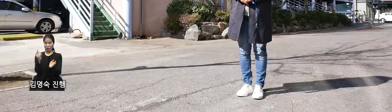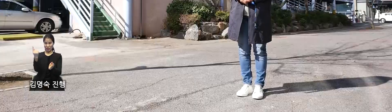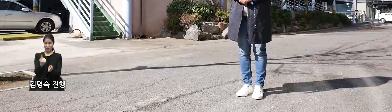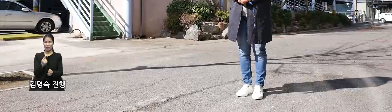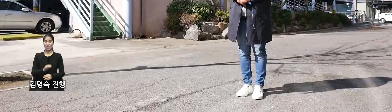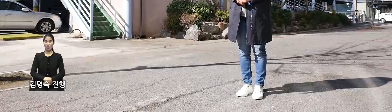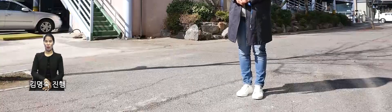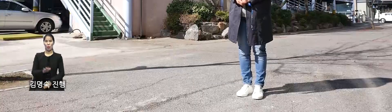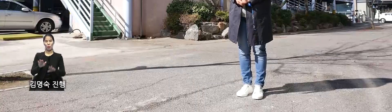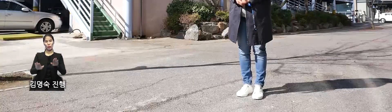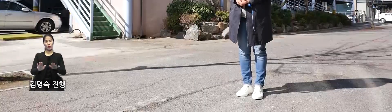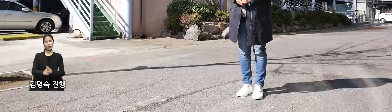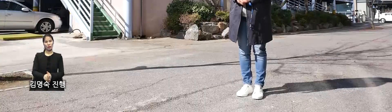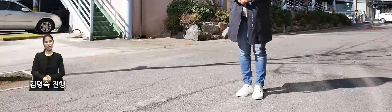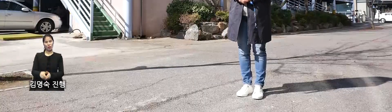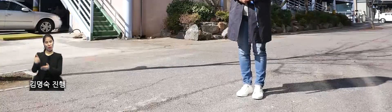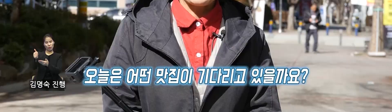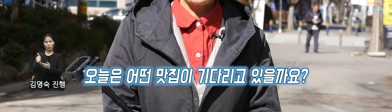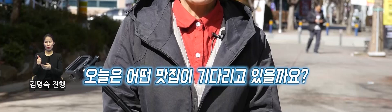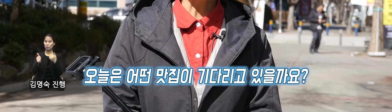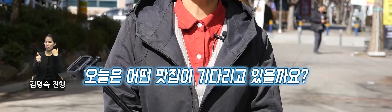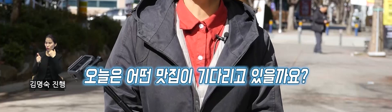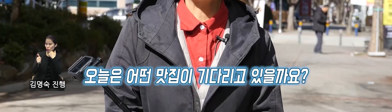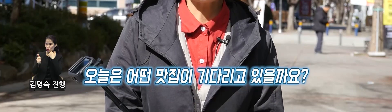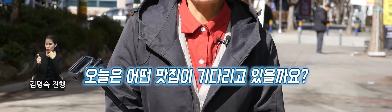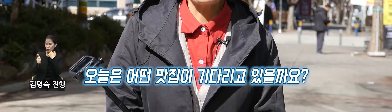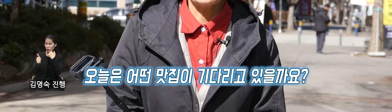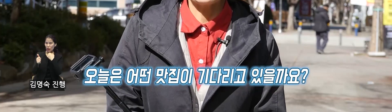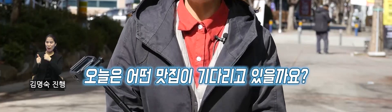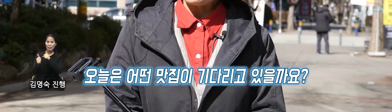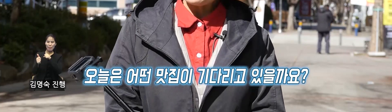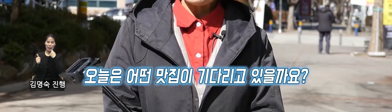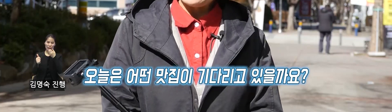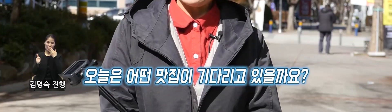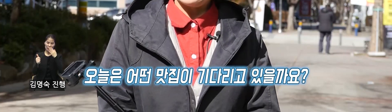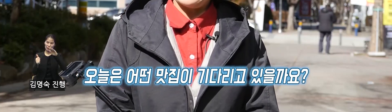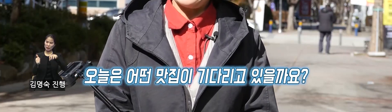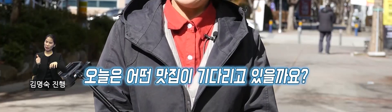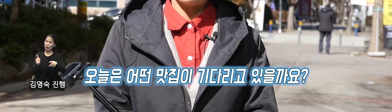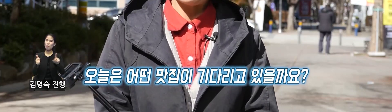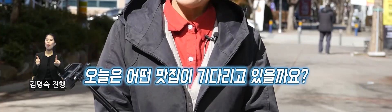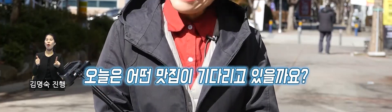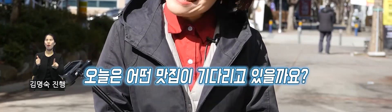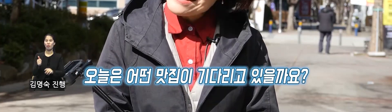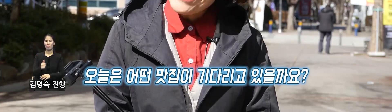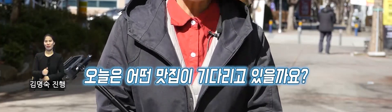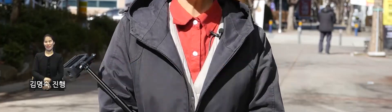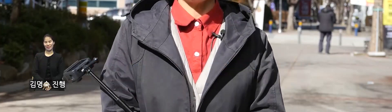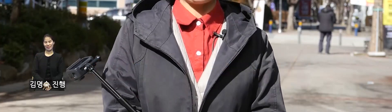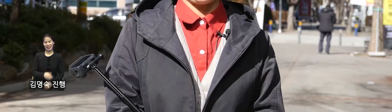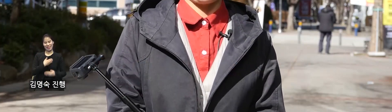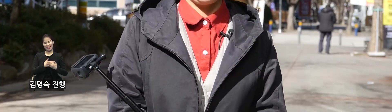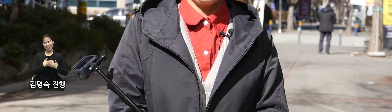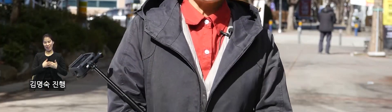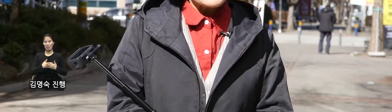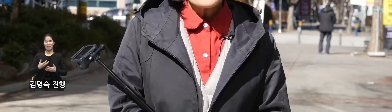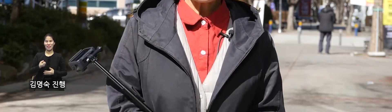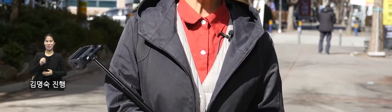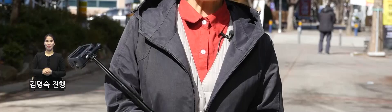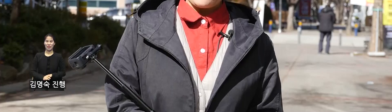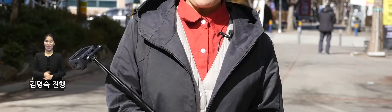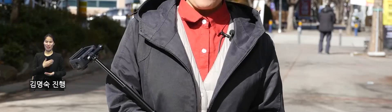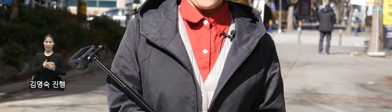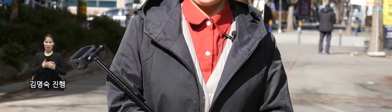오늘은 어떤 초대 손님과 어떤 마침 이 기다리고 있을지 살짝 텅 내는데요